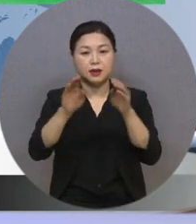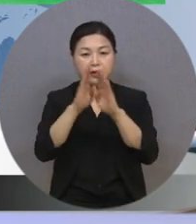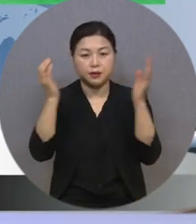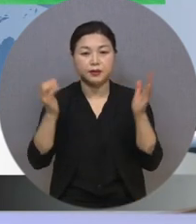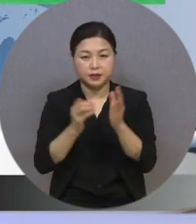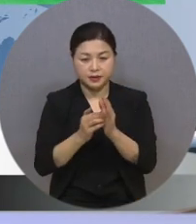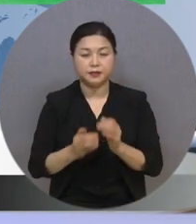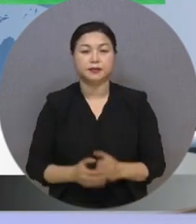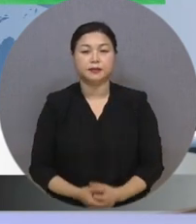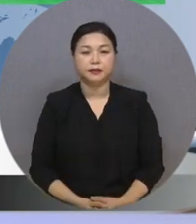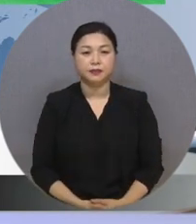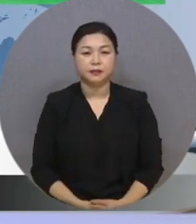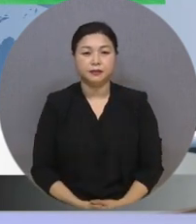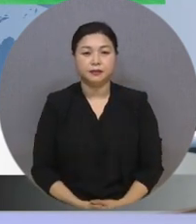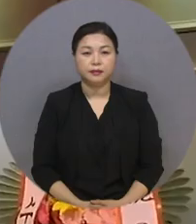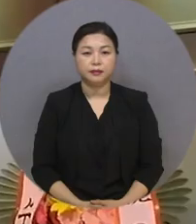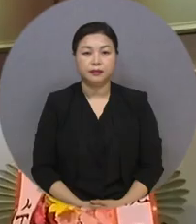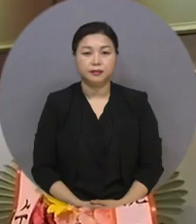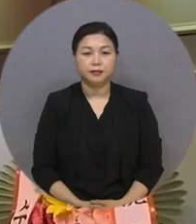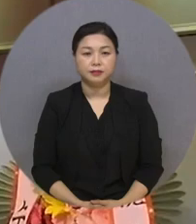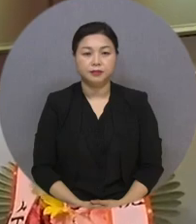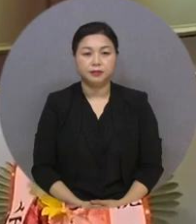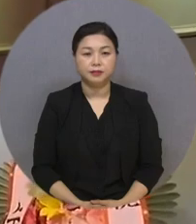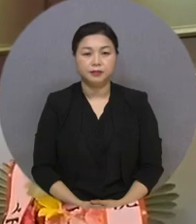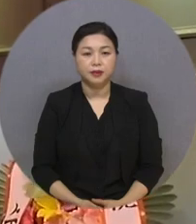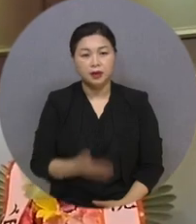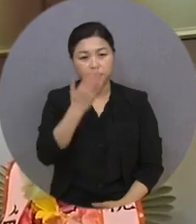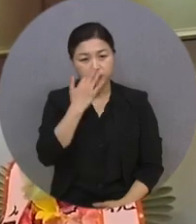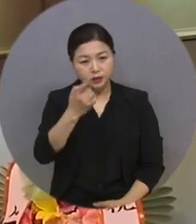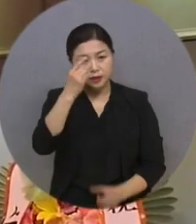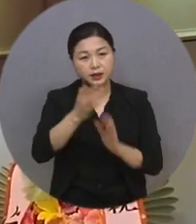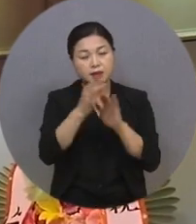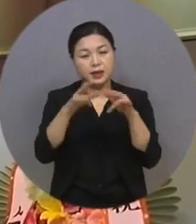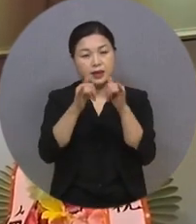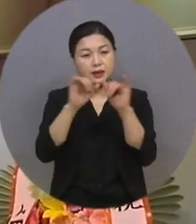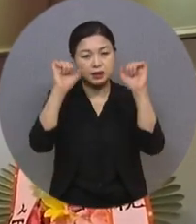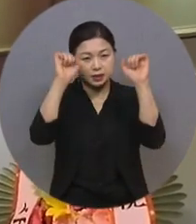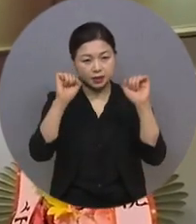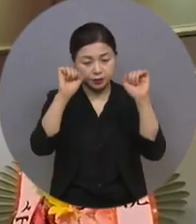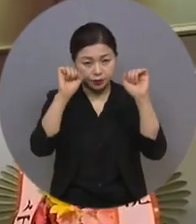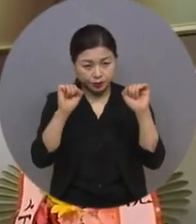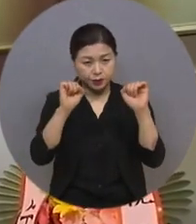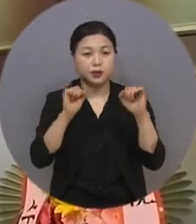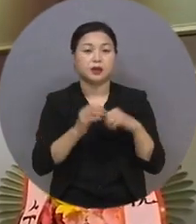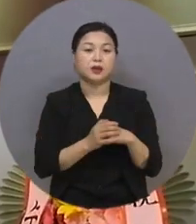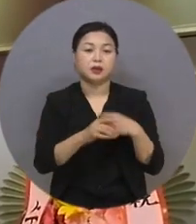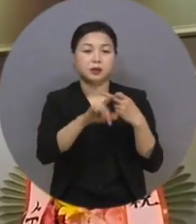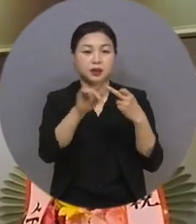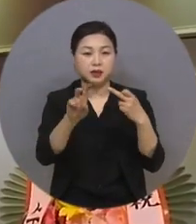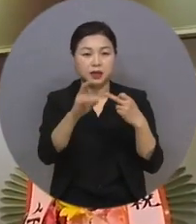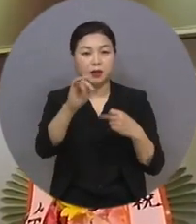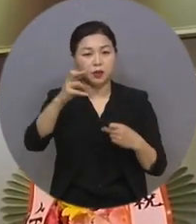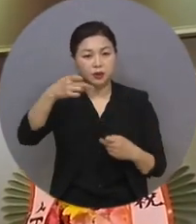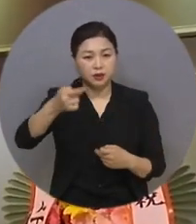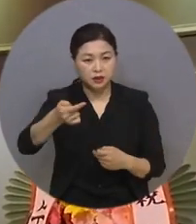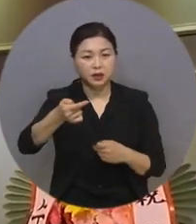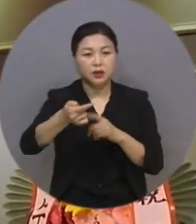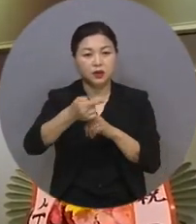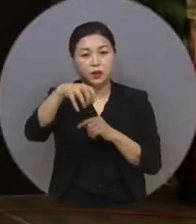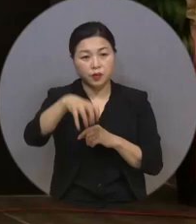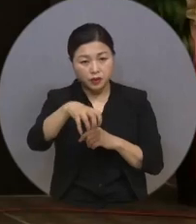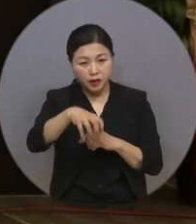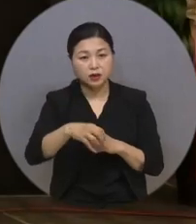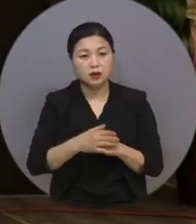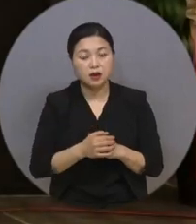황영재 기자가 전합니다 순천시 장애인체육회는 지난 20일 아모르 웨딩컨벤션에서 올